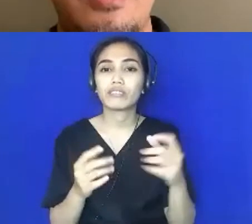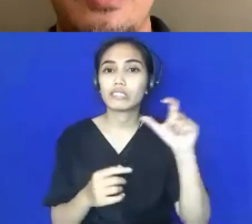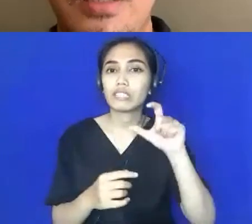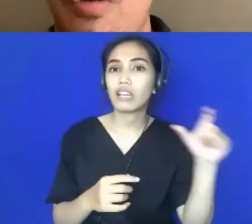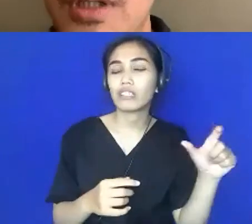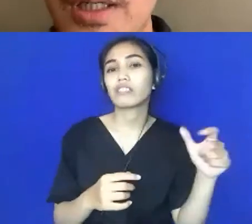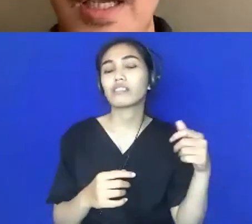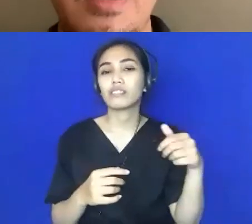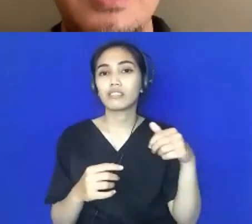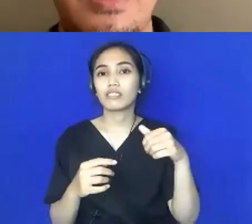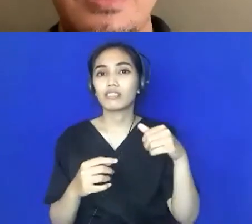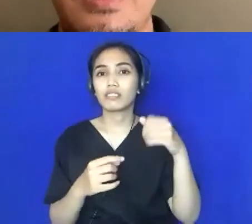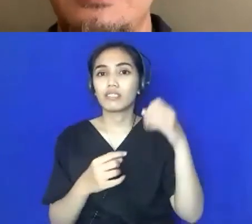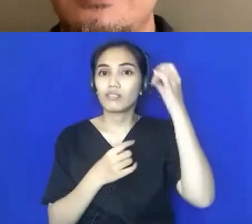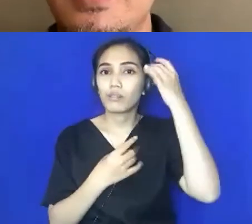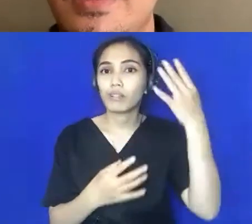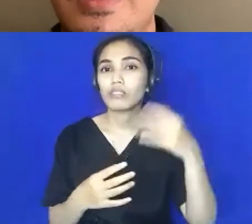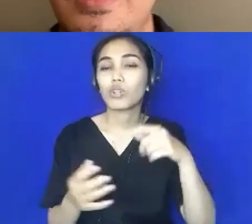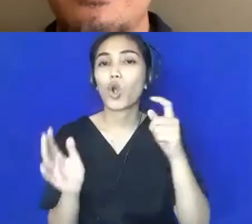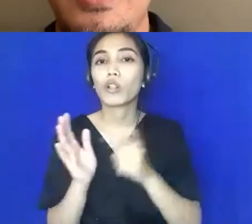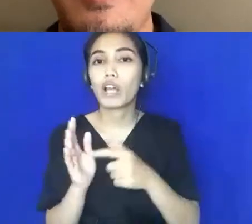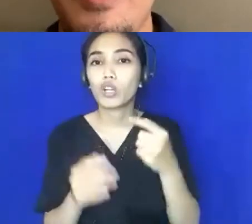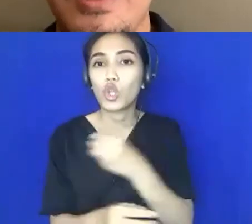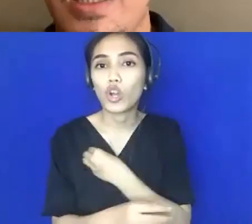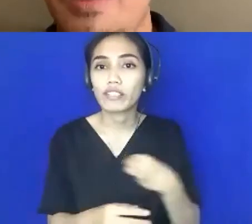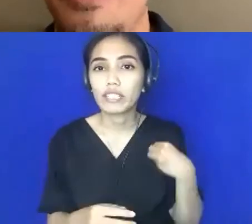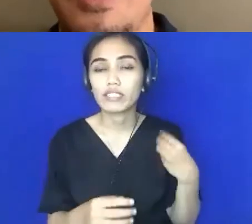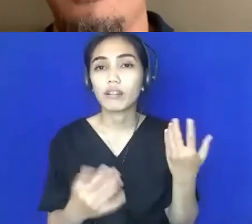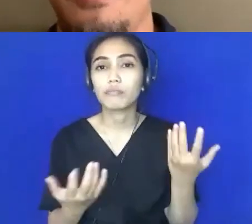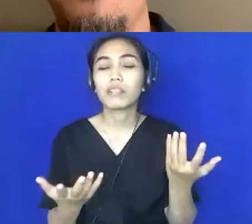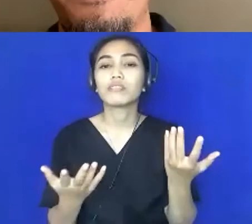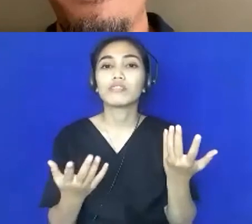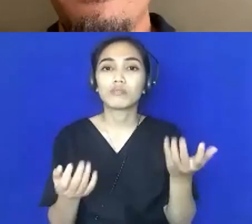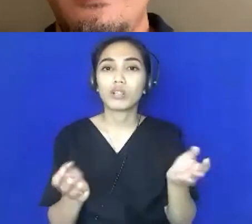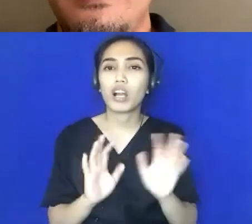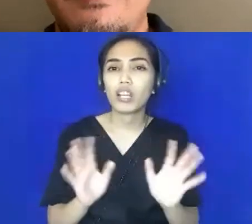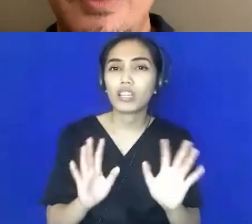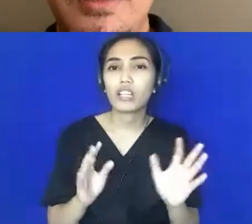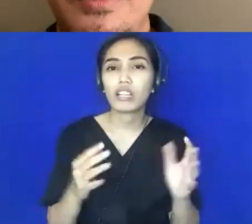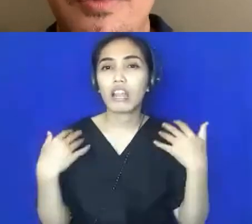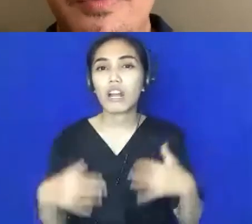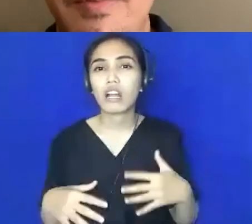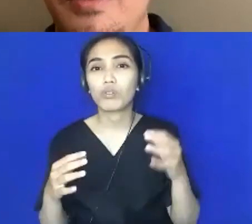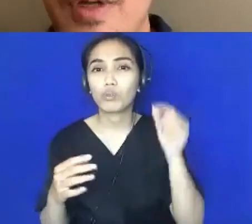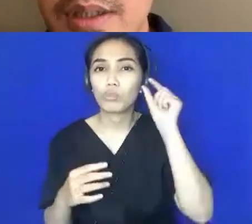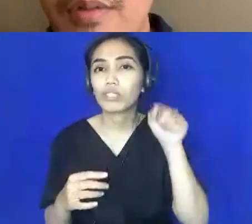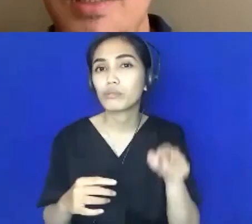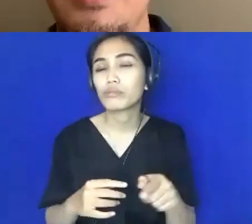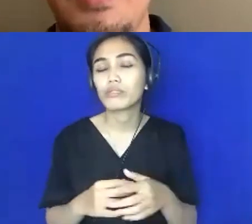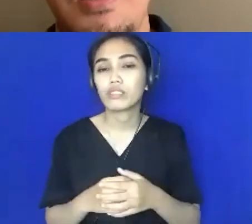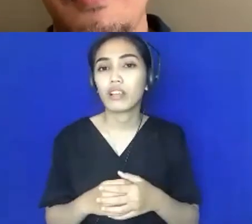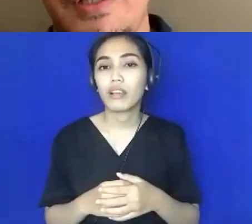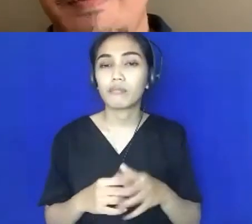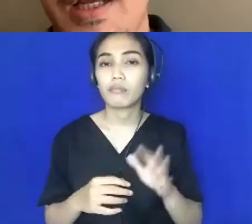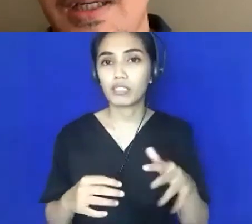segala sumber, mencari kontak dokter jika ada masalah, karena istri seringkali sudah tidak punya tenaga untuk itu gitu. Dan kemudian tentu harus